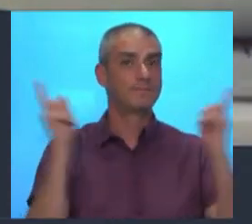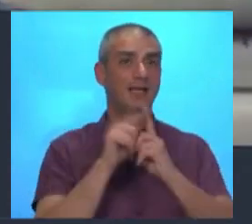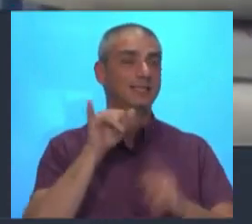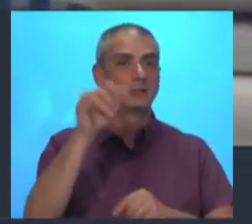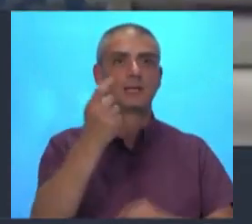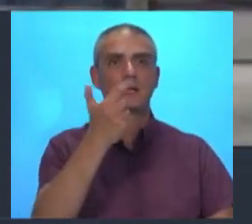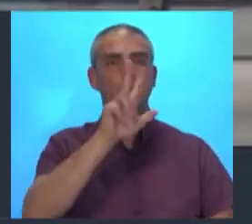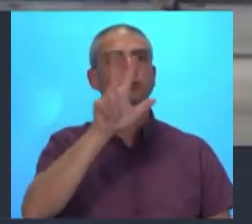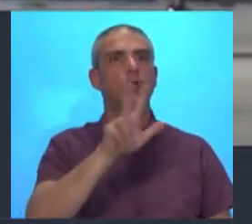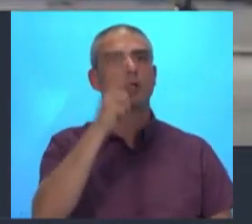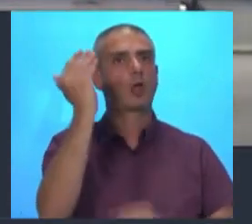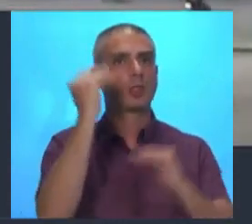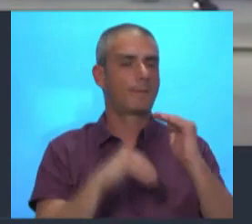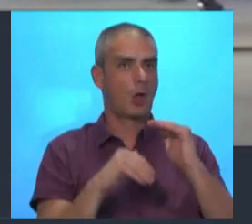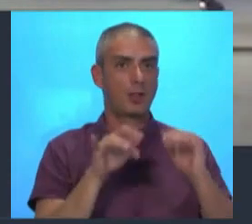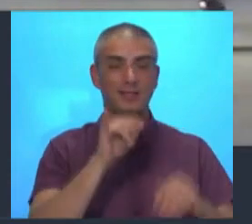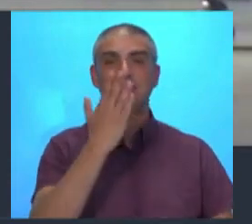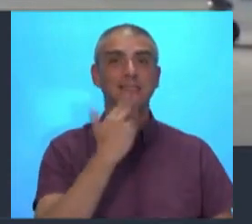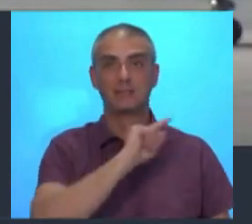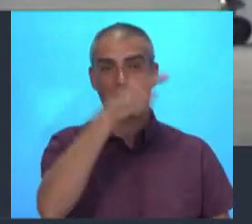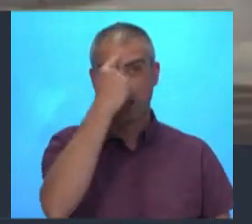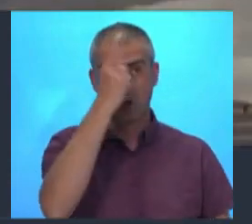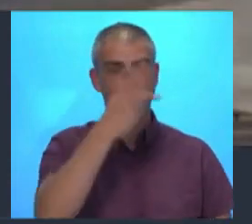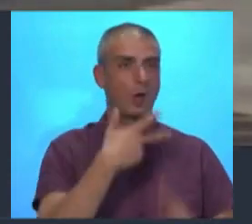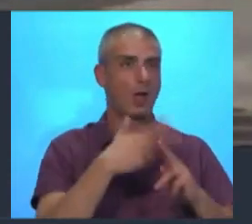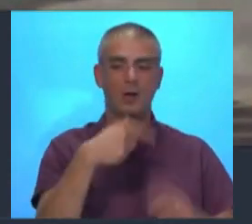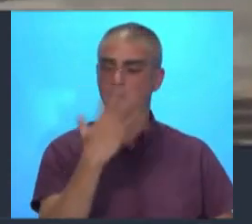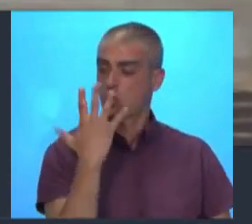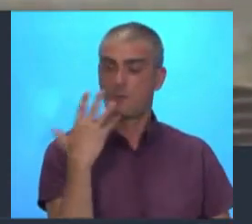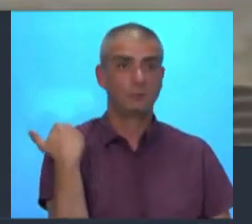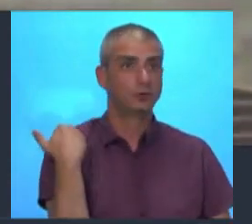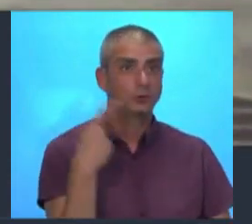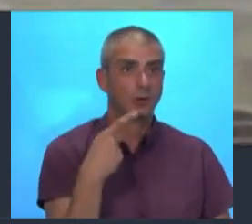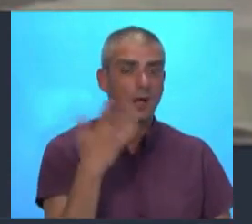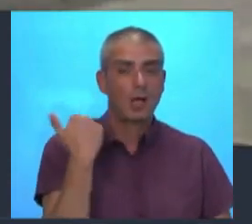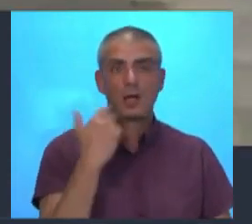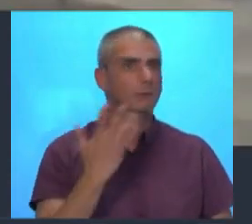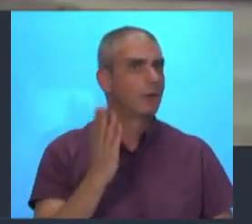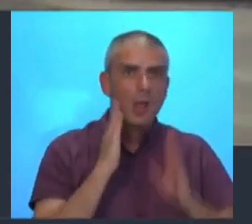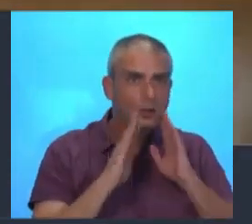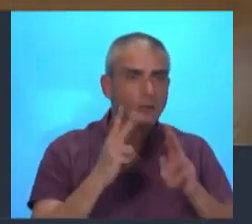בכמעט 3 שעות. הטיסה בין ישראל להודו רק ביום חמישי האחרון ארכה לא תאמינו